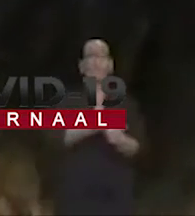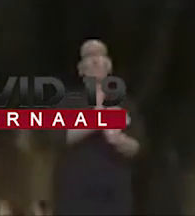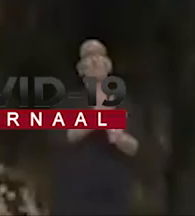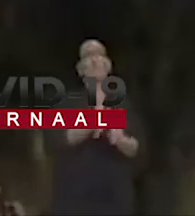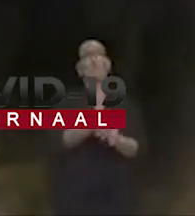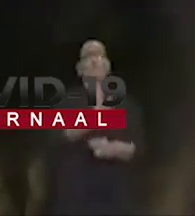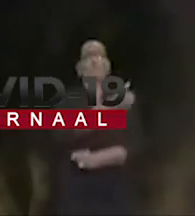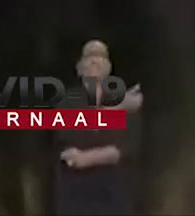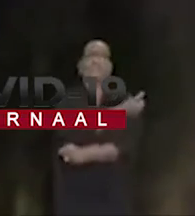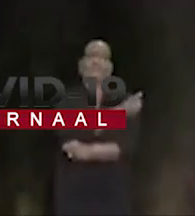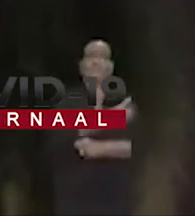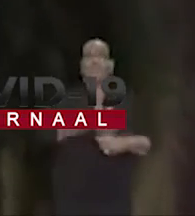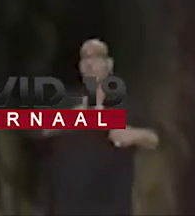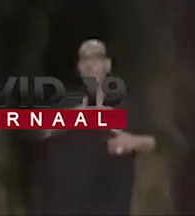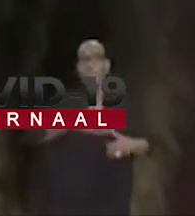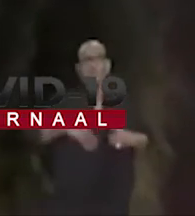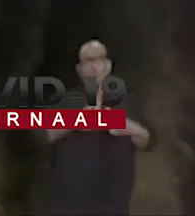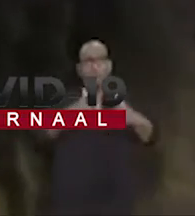COVID-vaccinatie.